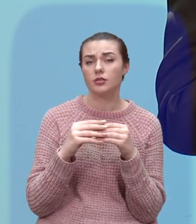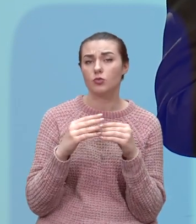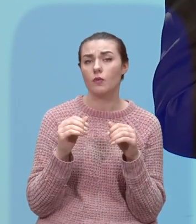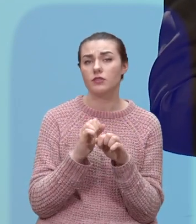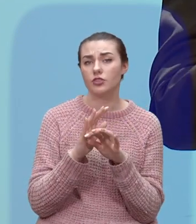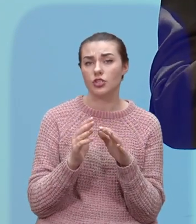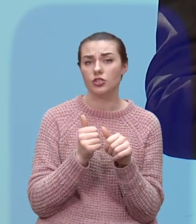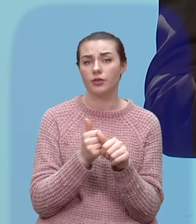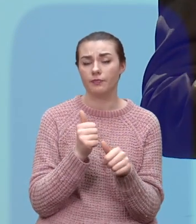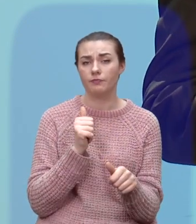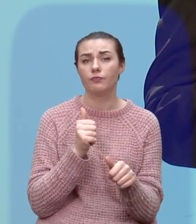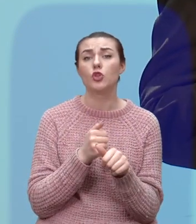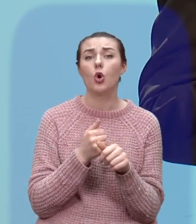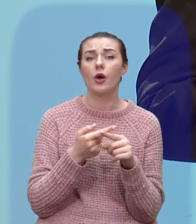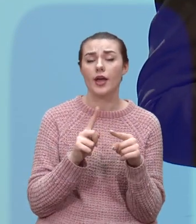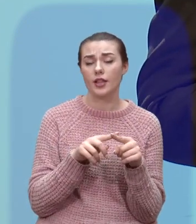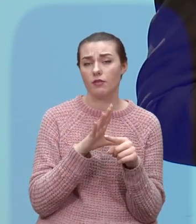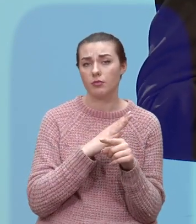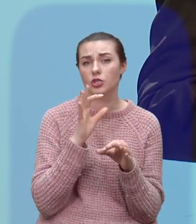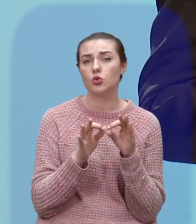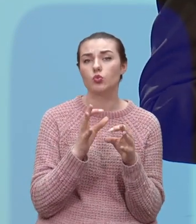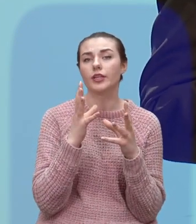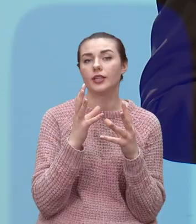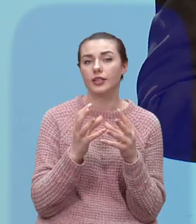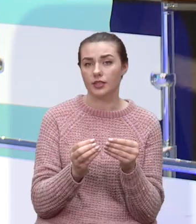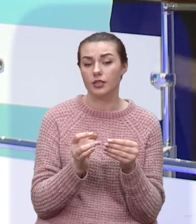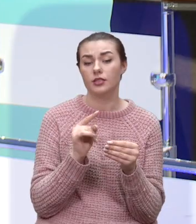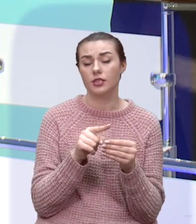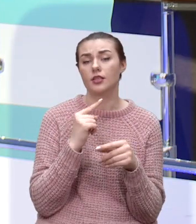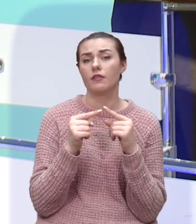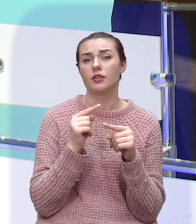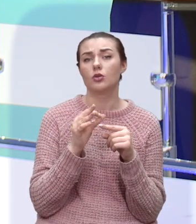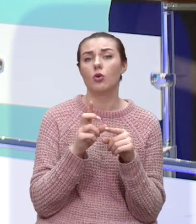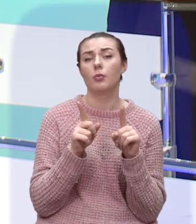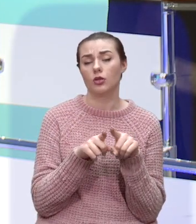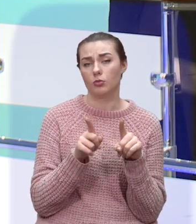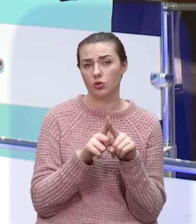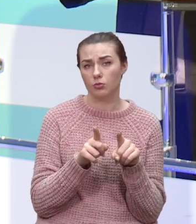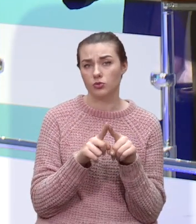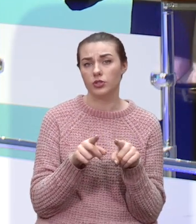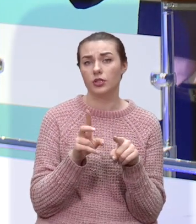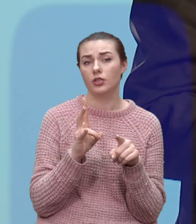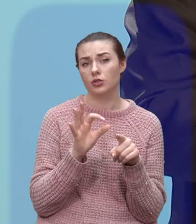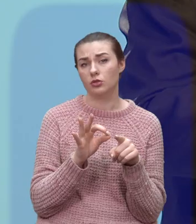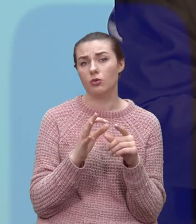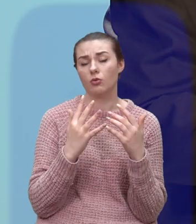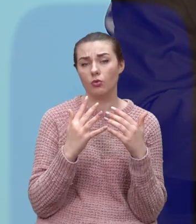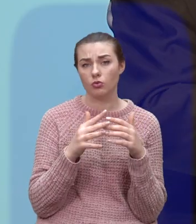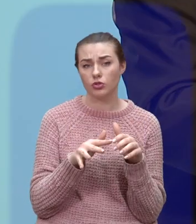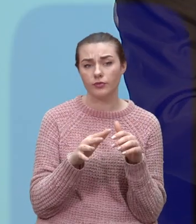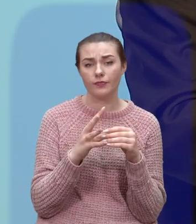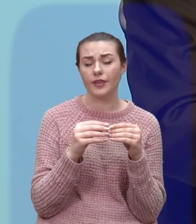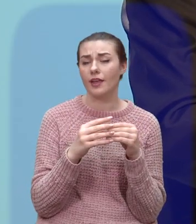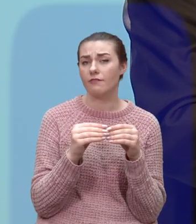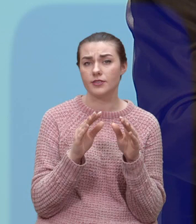земного святилище предшествовали как раз таки судный нет ни речь идет здесь об одном и том же но уже не в